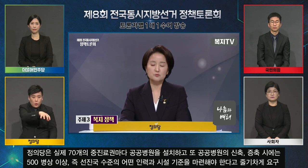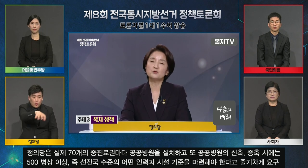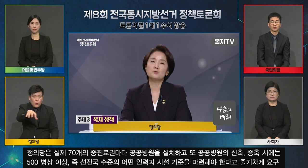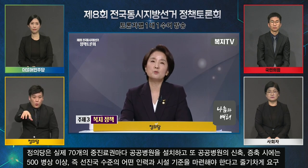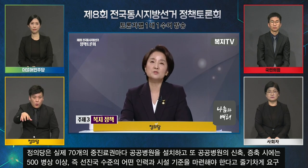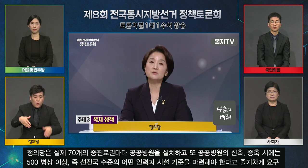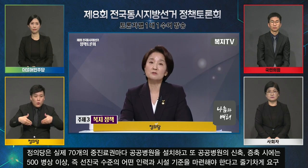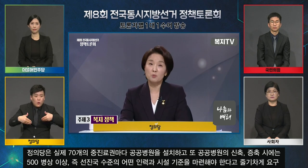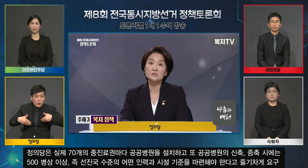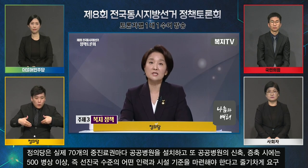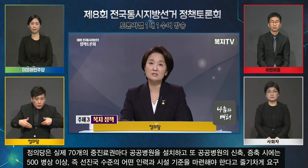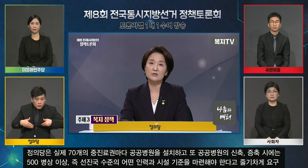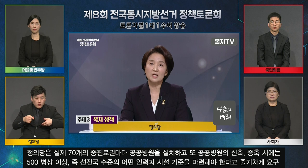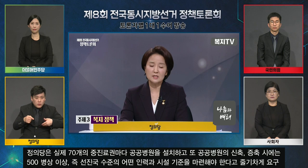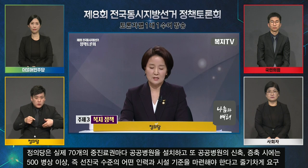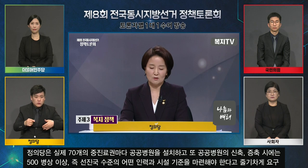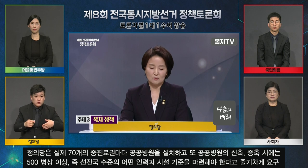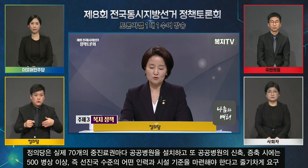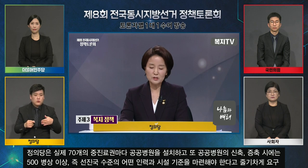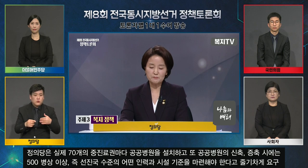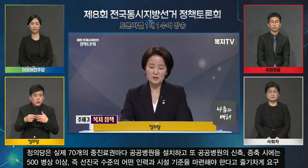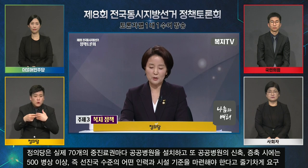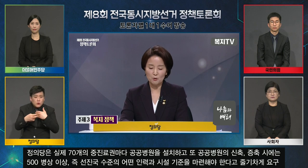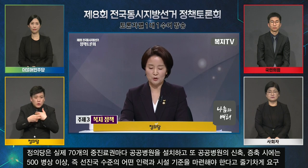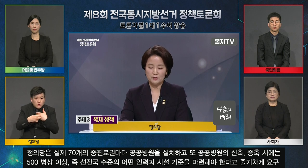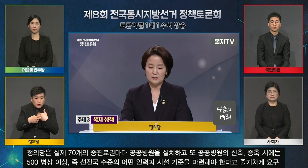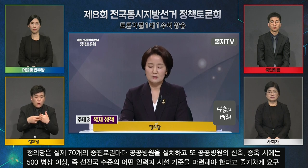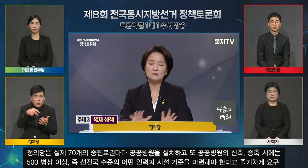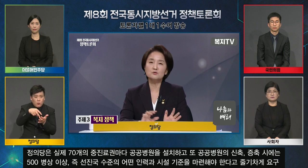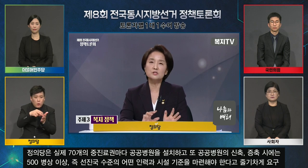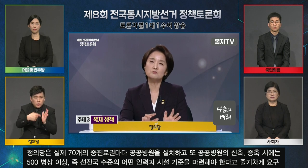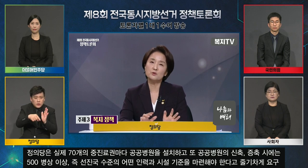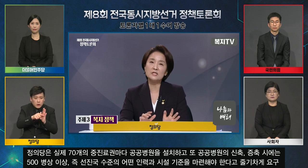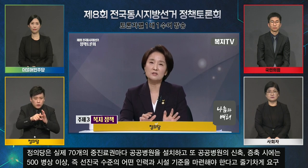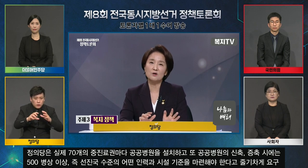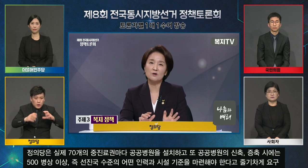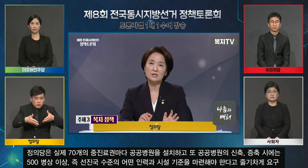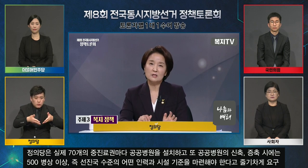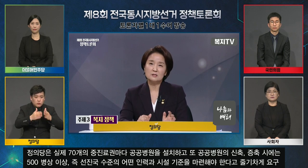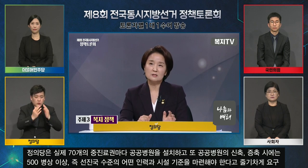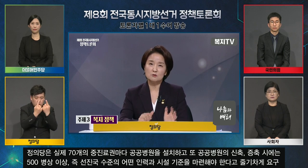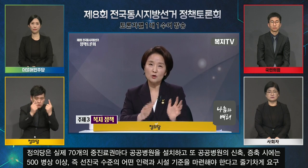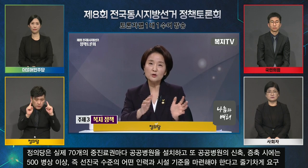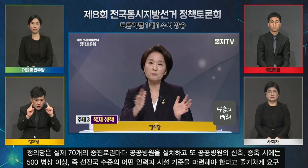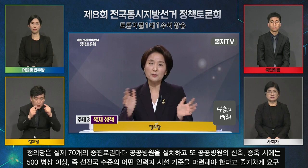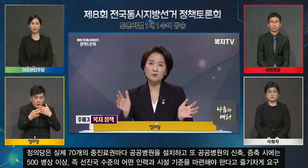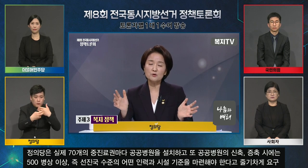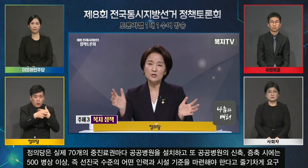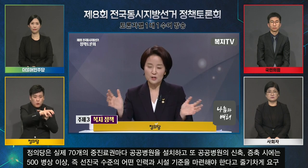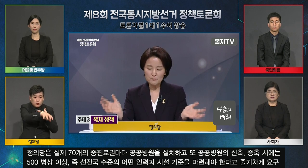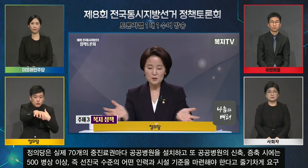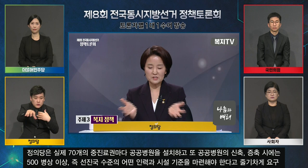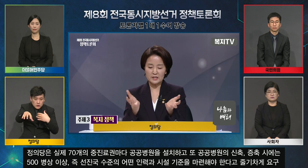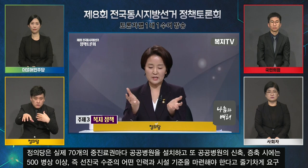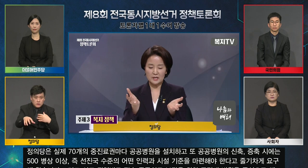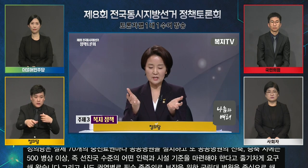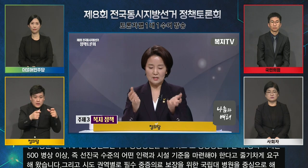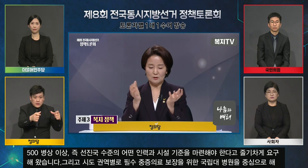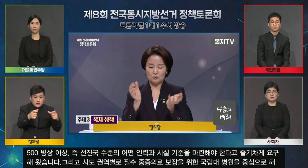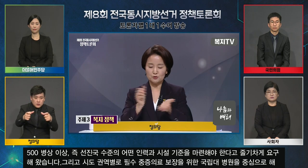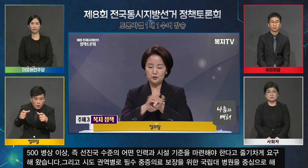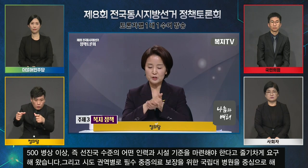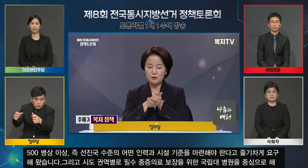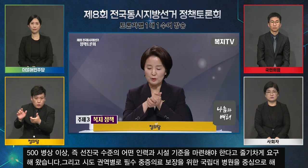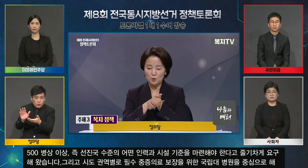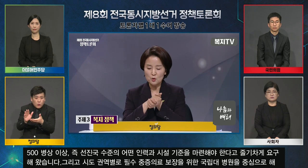중증 의료 보장을 위한 국립대 병원을 중심으로 해서 권역별로 협력 체계가